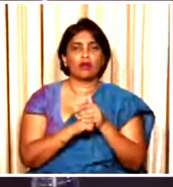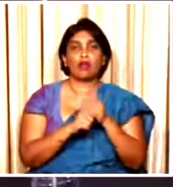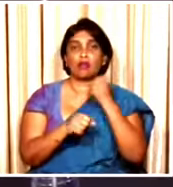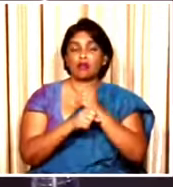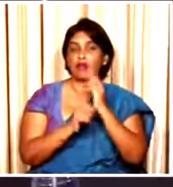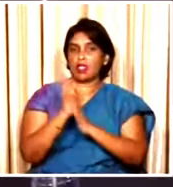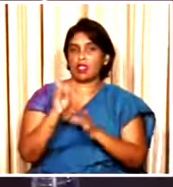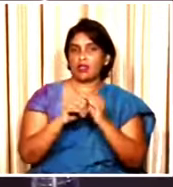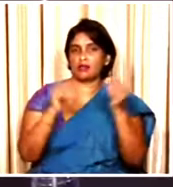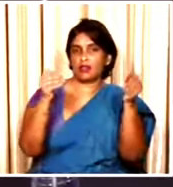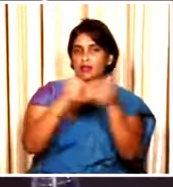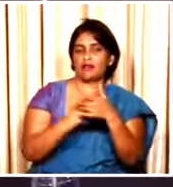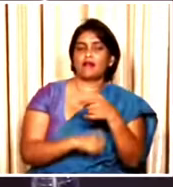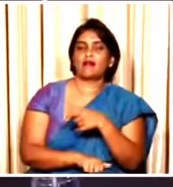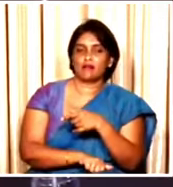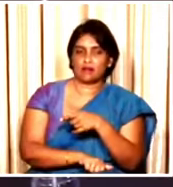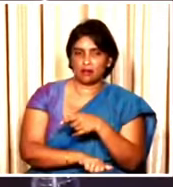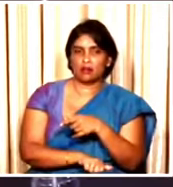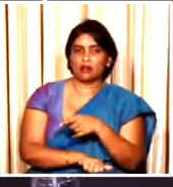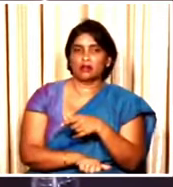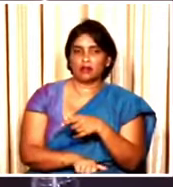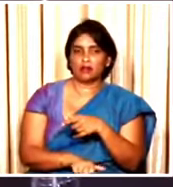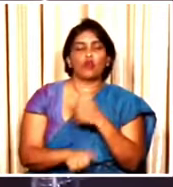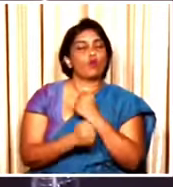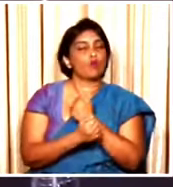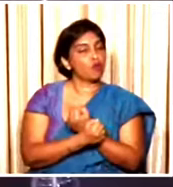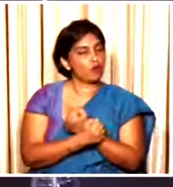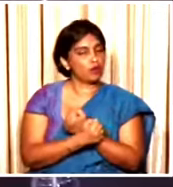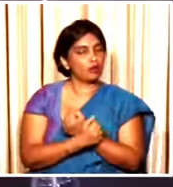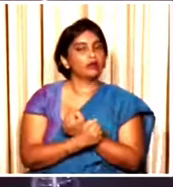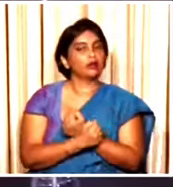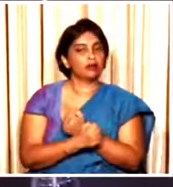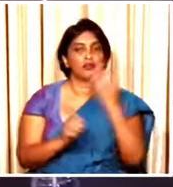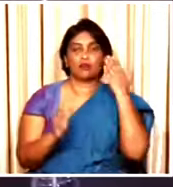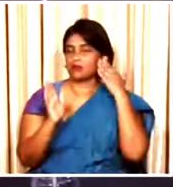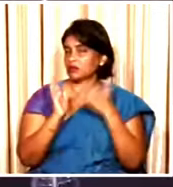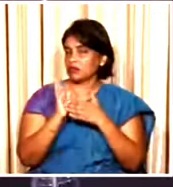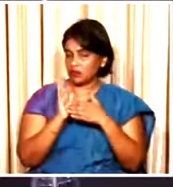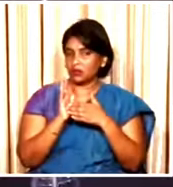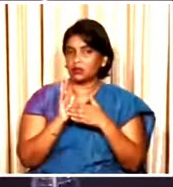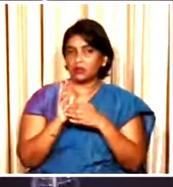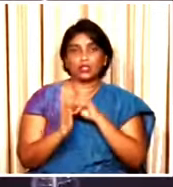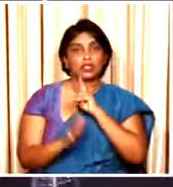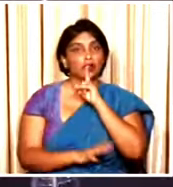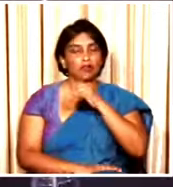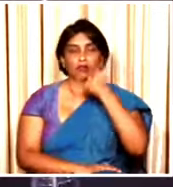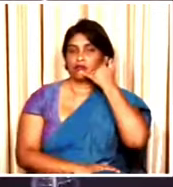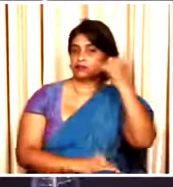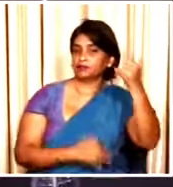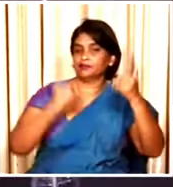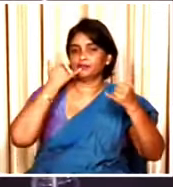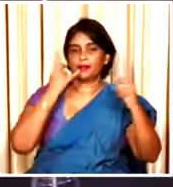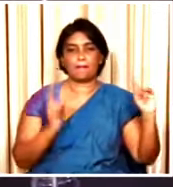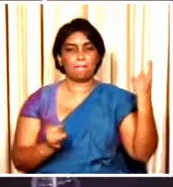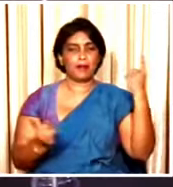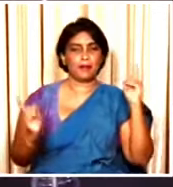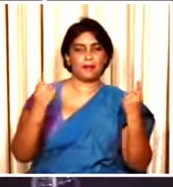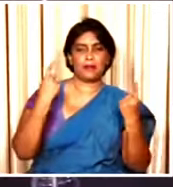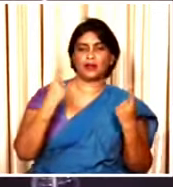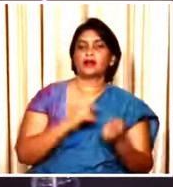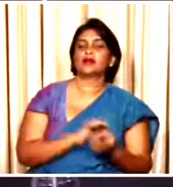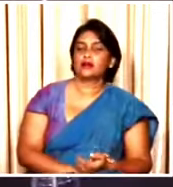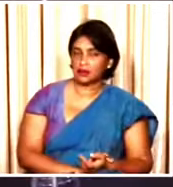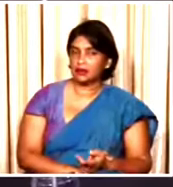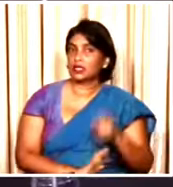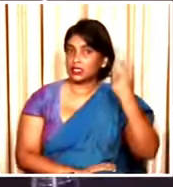ඇමතිවරු මේවා පිටිපස්සේ ඉන්නවා. පොලිසියට මේ පිළිබඳව කතා කරලා මේ විදිහේ බලපෑම් කරන.